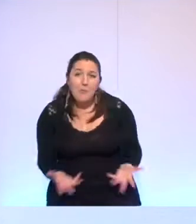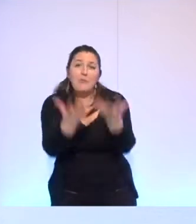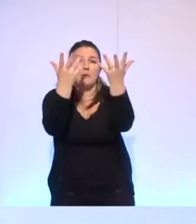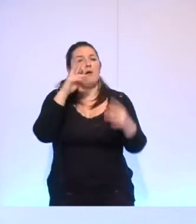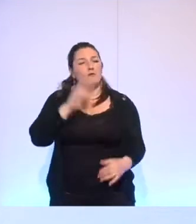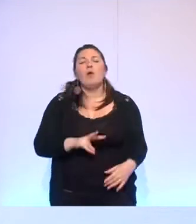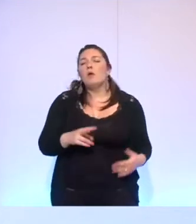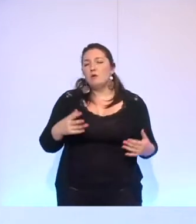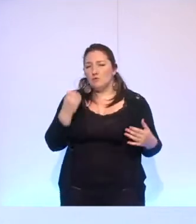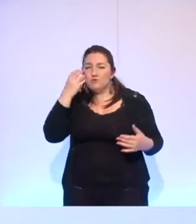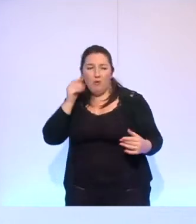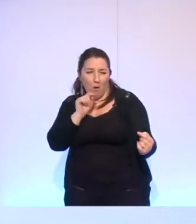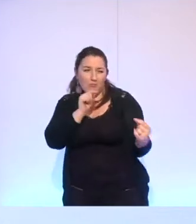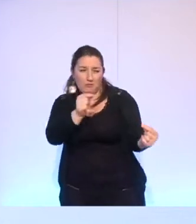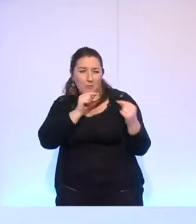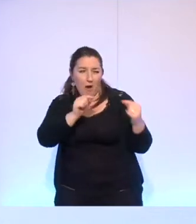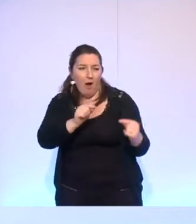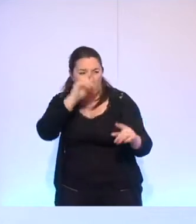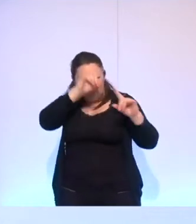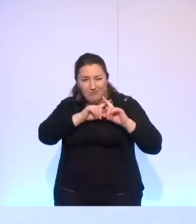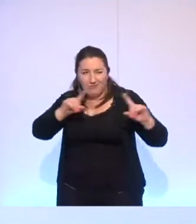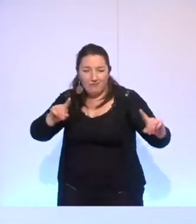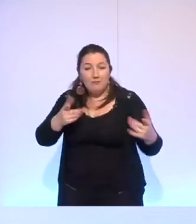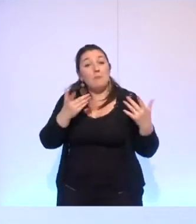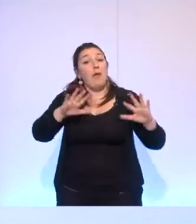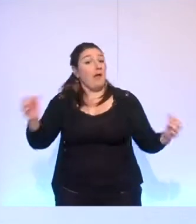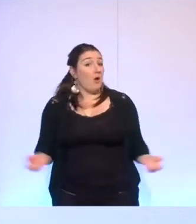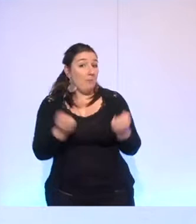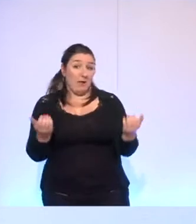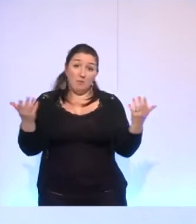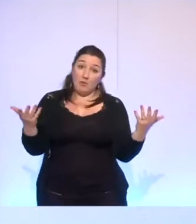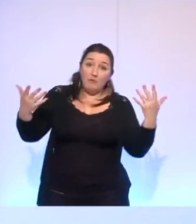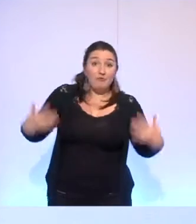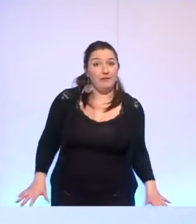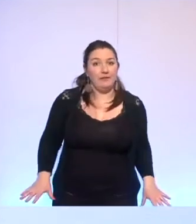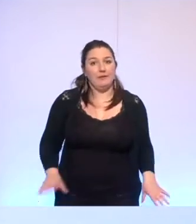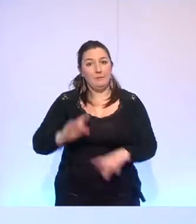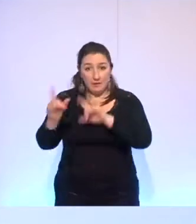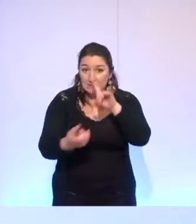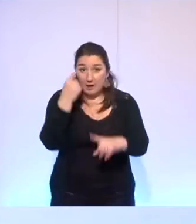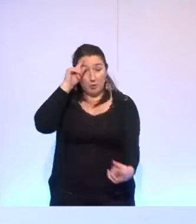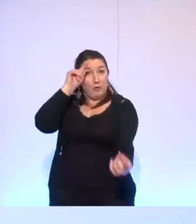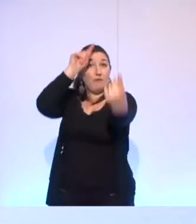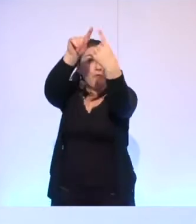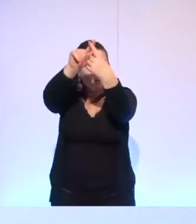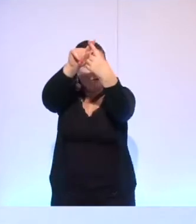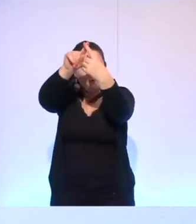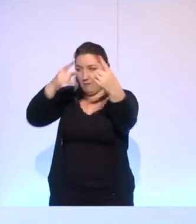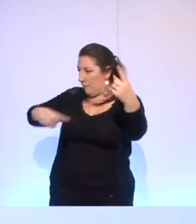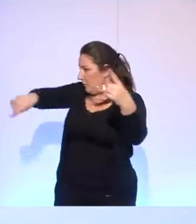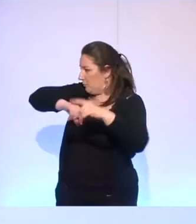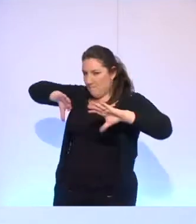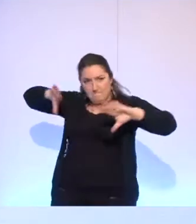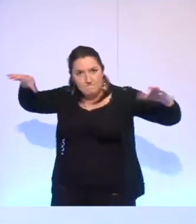et parfois des affrontements. Mais la campagne est finie et maintenant l'essentiel doit nous rassembler. Notre attachement à Grenoble,